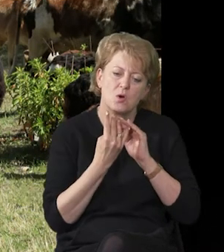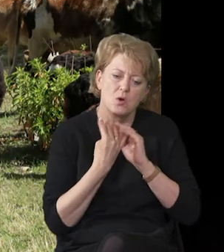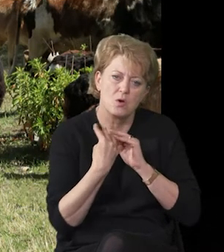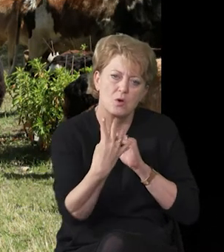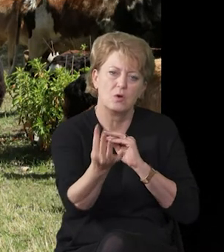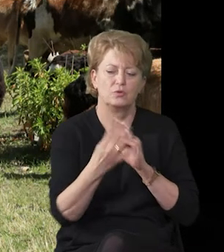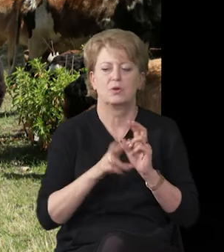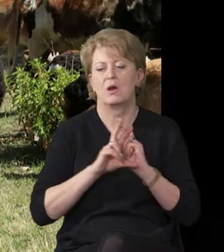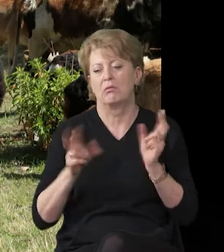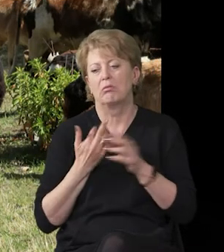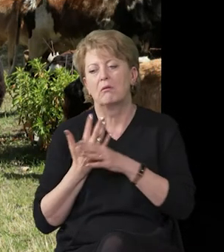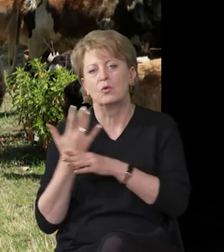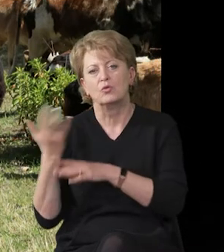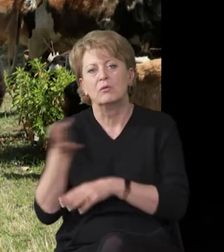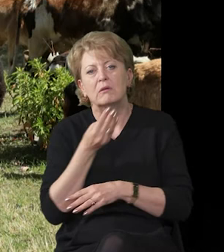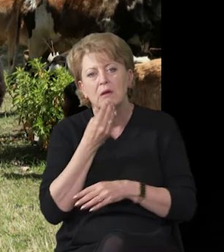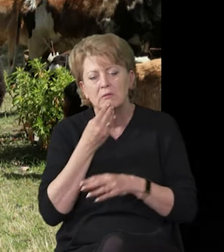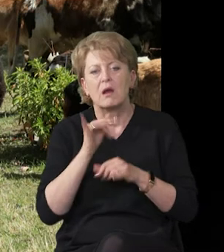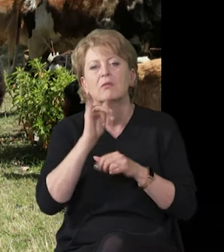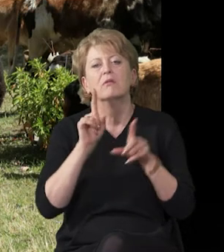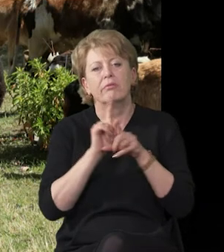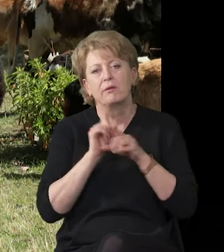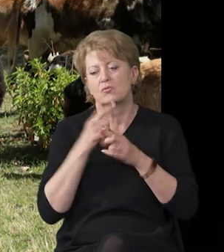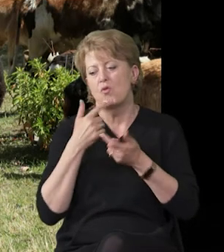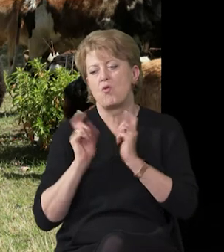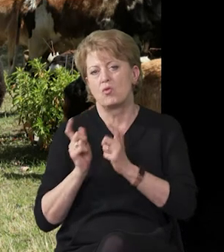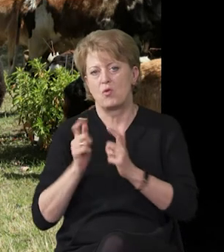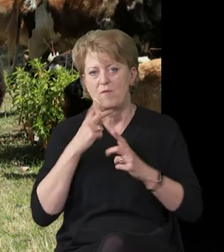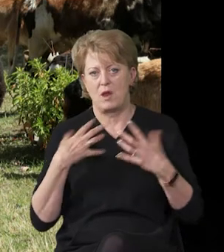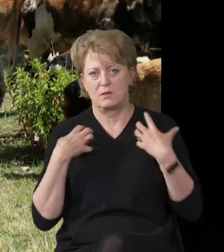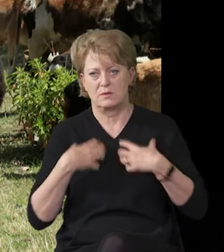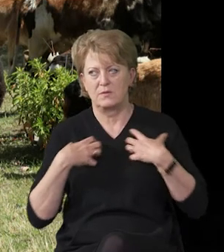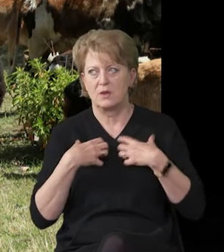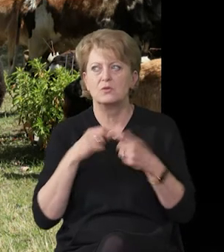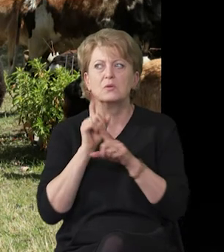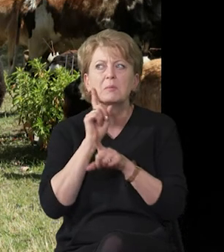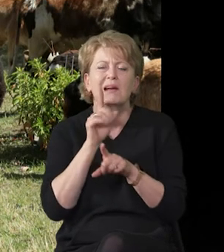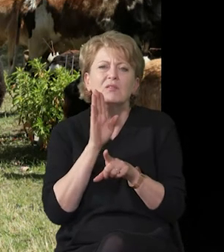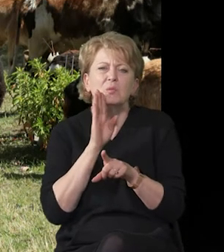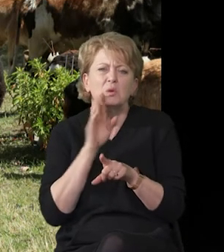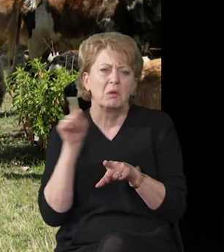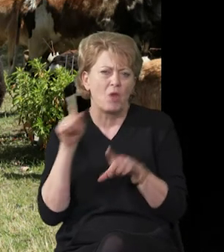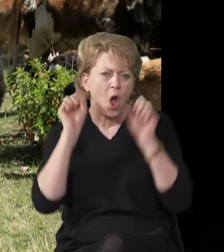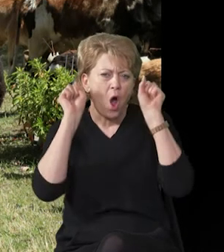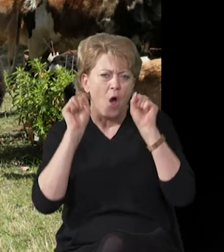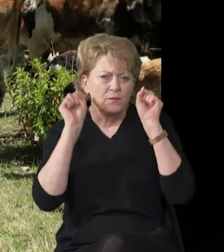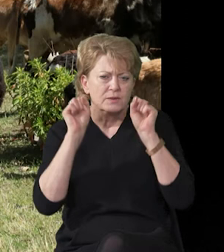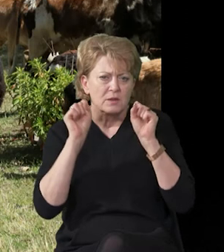i oczywiście hodowla zwierząt. Tutaj to są prawdopodobnie owce. Ja nie mam pewności, bo to jest jakaś taka